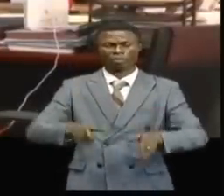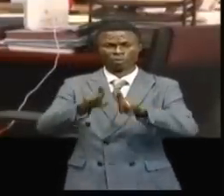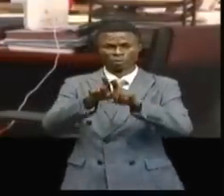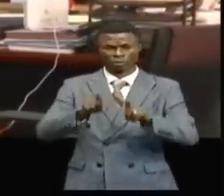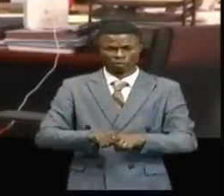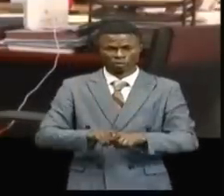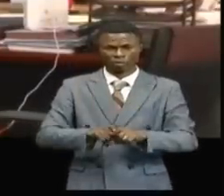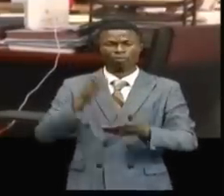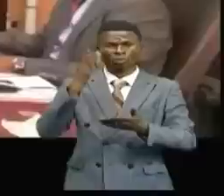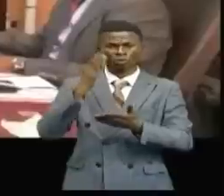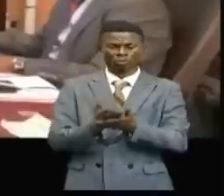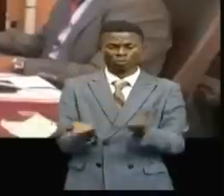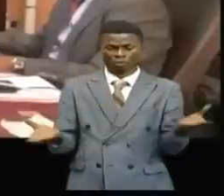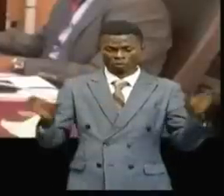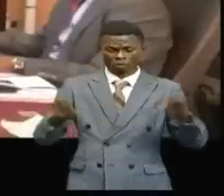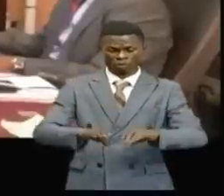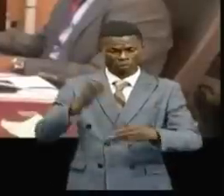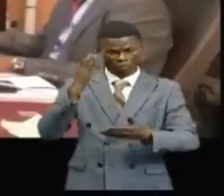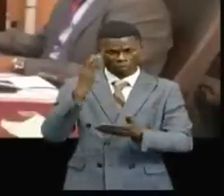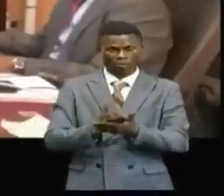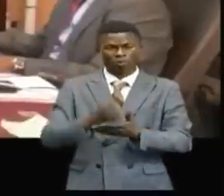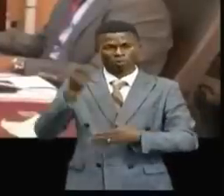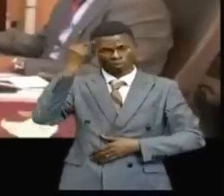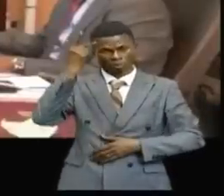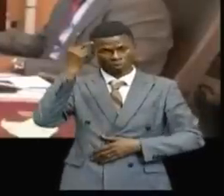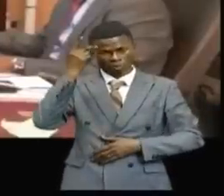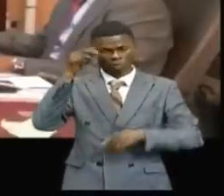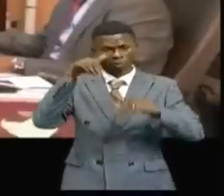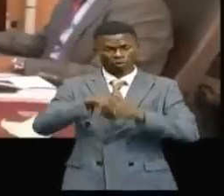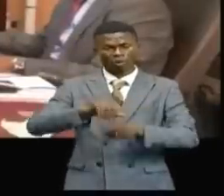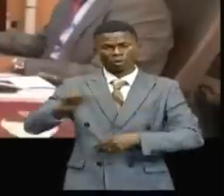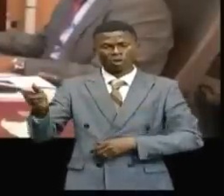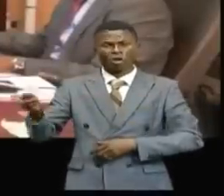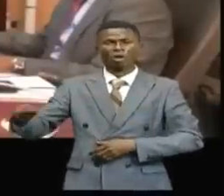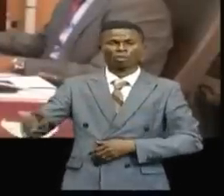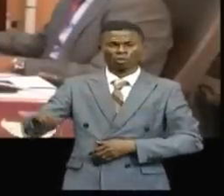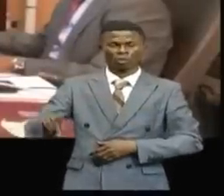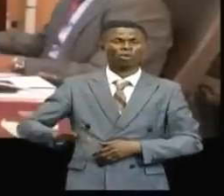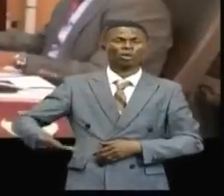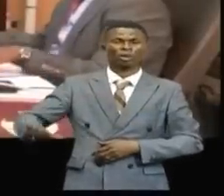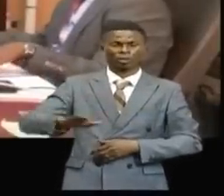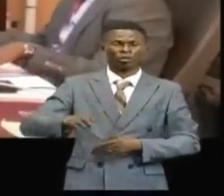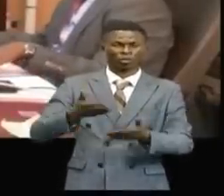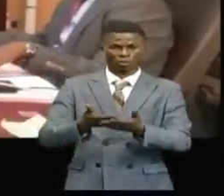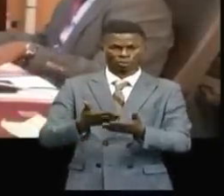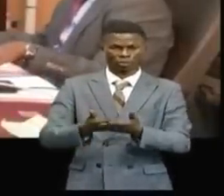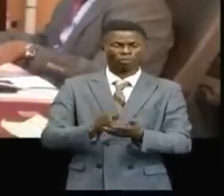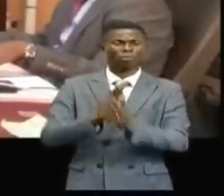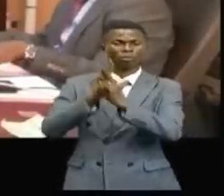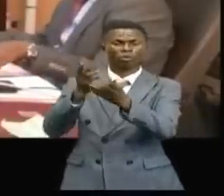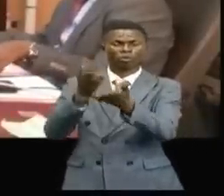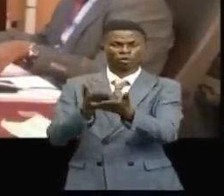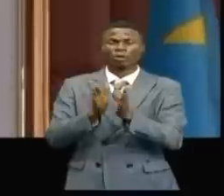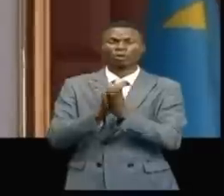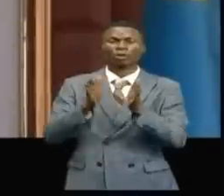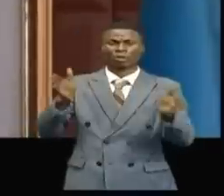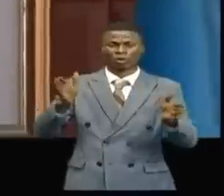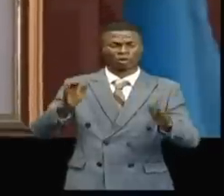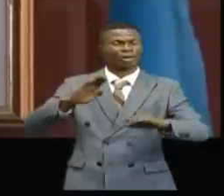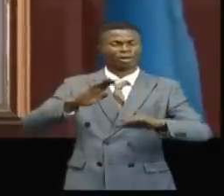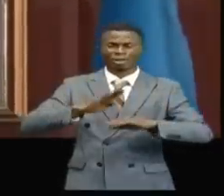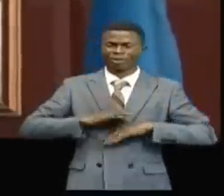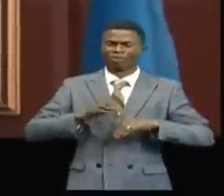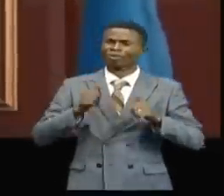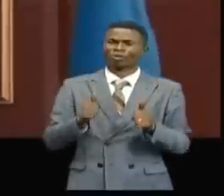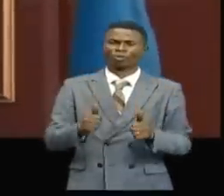que la lutte anti-érosive à Kinshasa et dans certaines provinces du pays. Ces rapports globalement